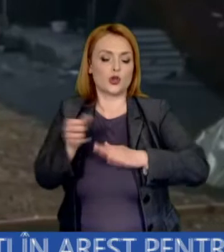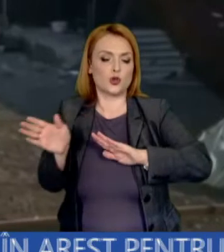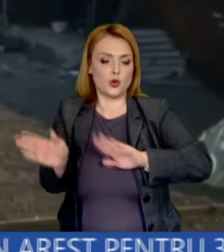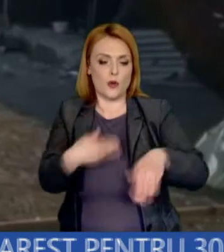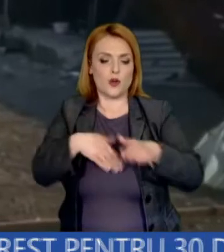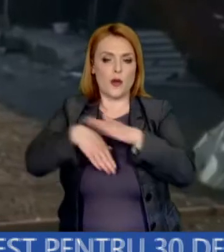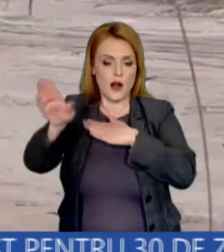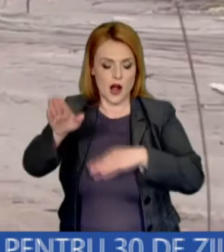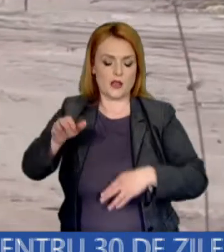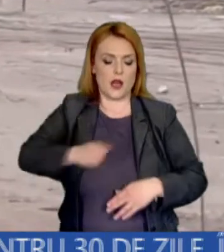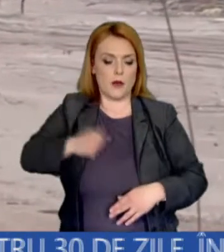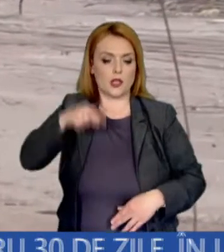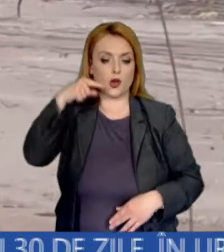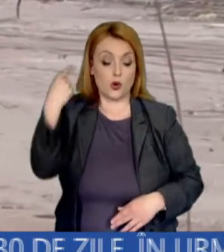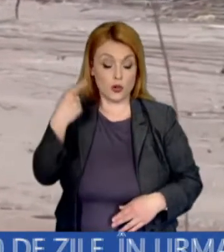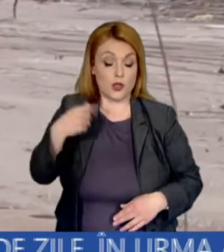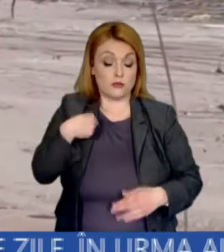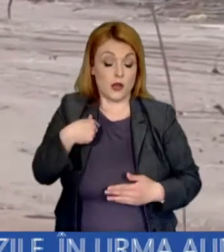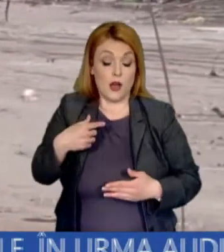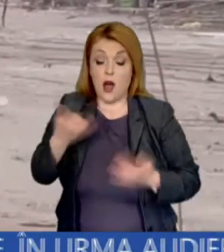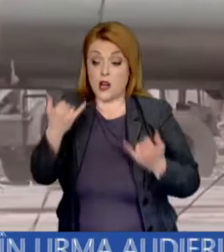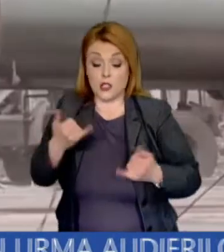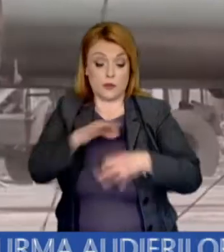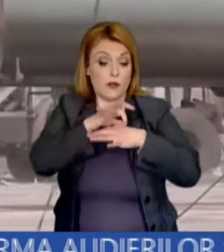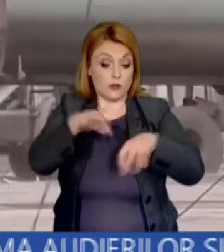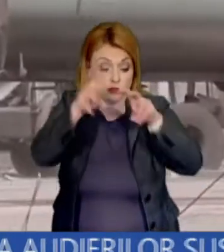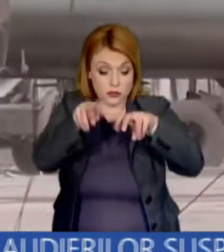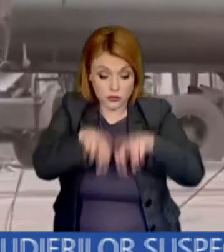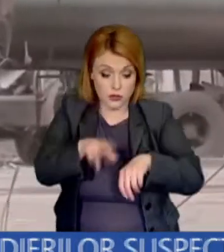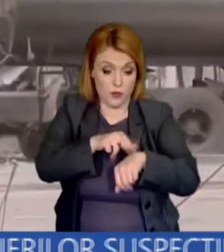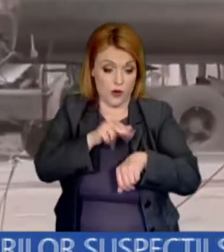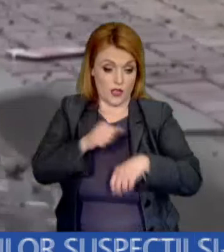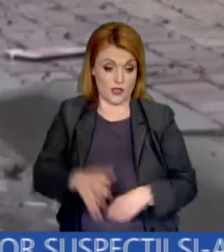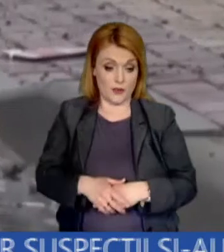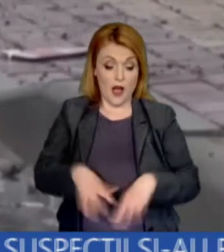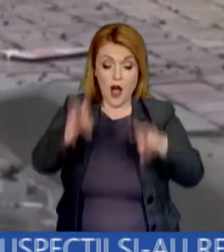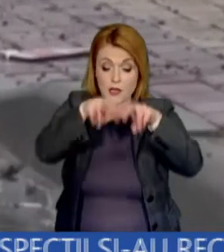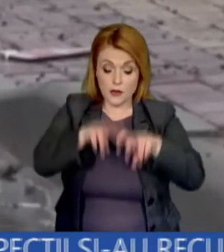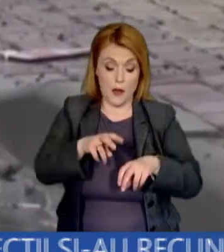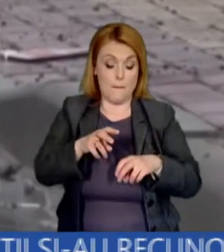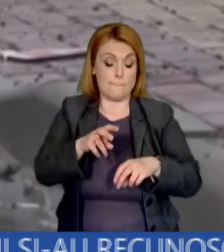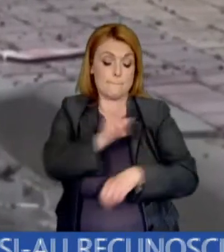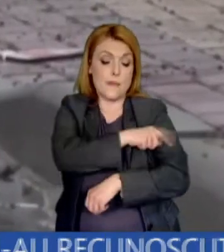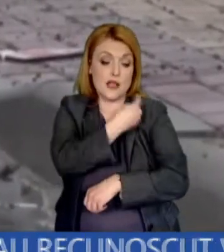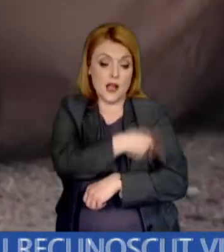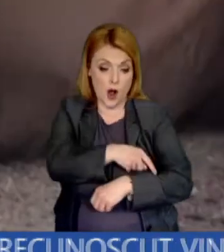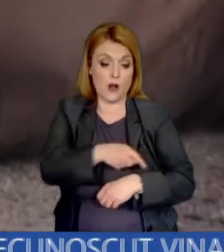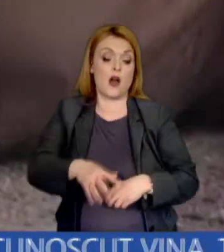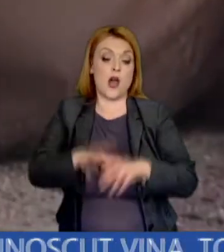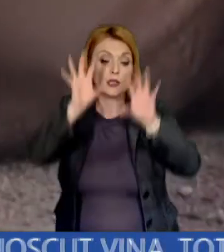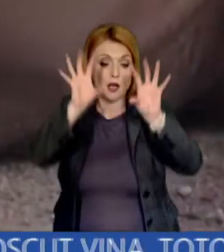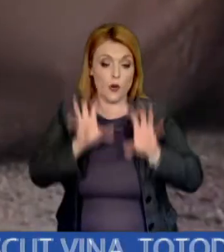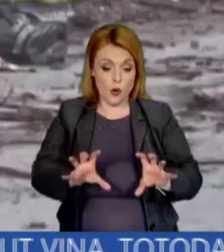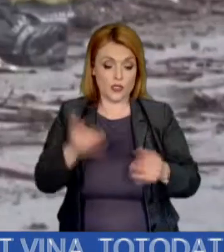lunii martie, a anunțat un responsabil al poliției locale citat de Reuters. Expertiza medico-legală este în desfășurare pentru a